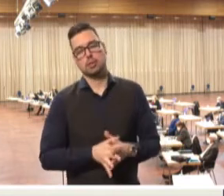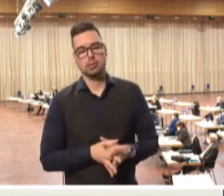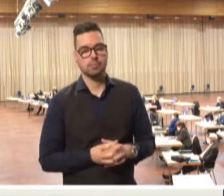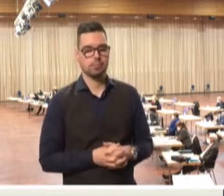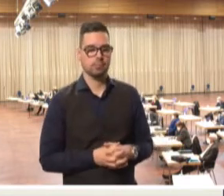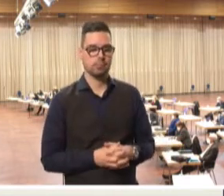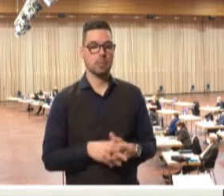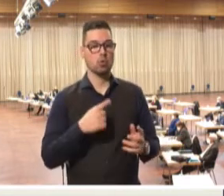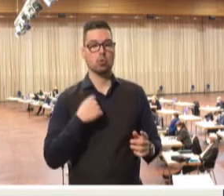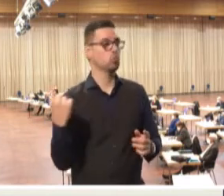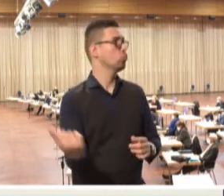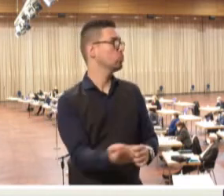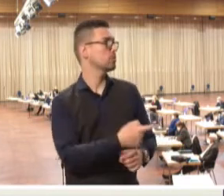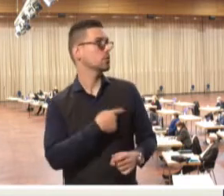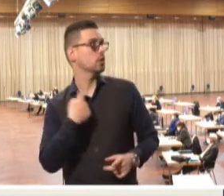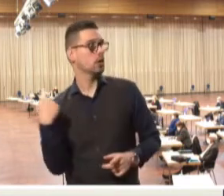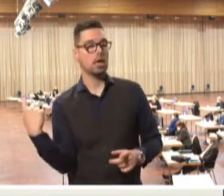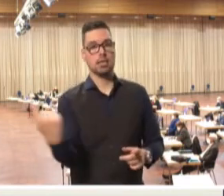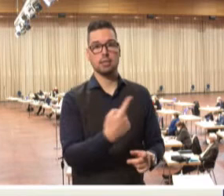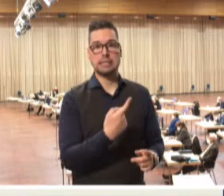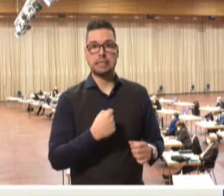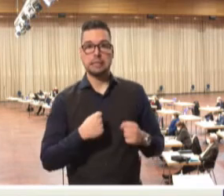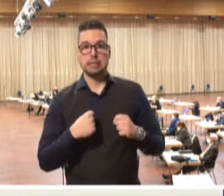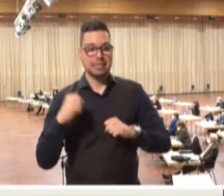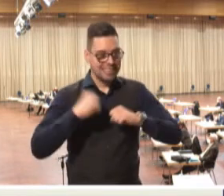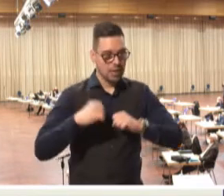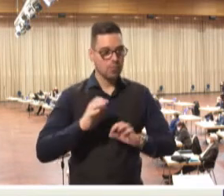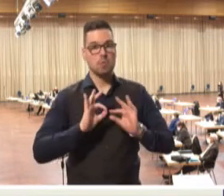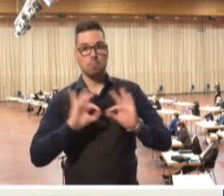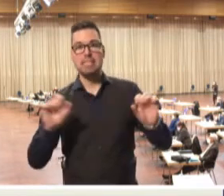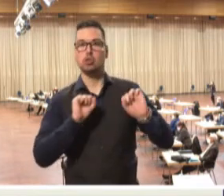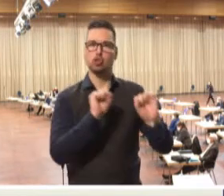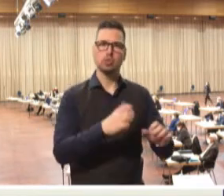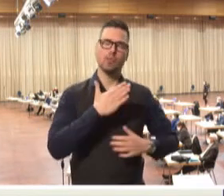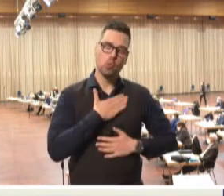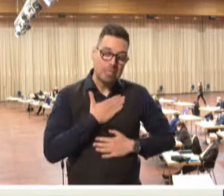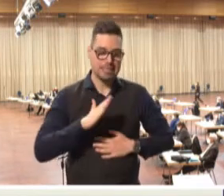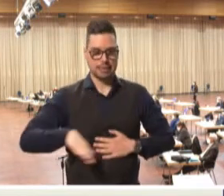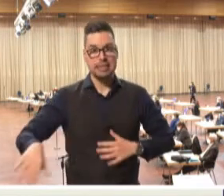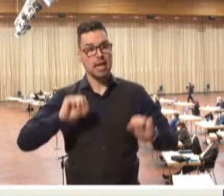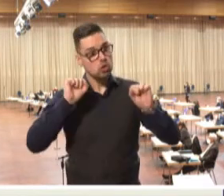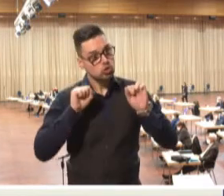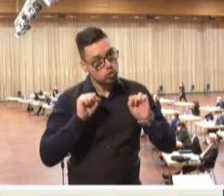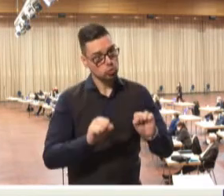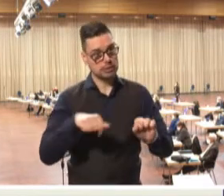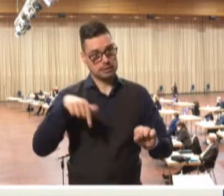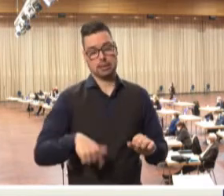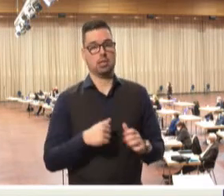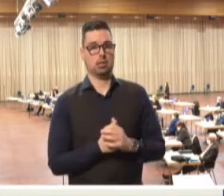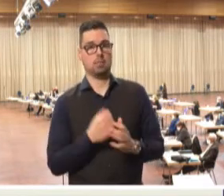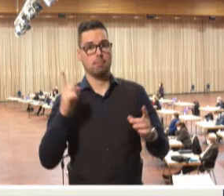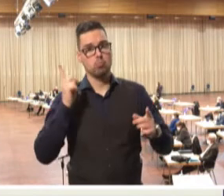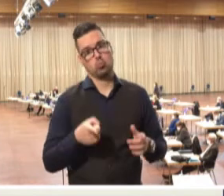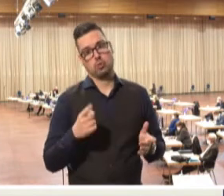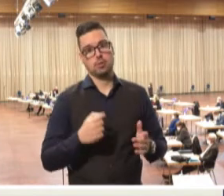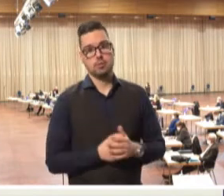auch, uns alle eint auch das Ringen um den besten Schutz für unsere Kinder in diesem Land.